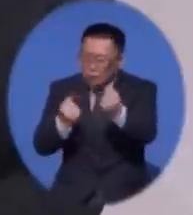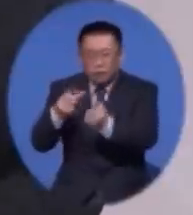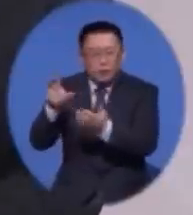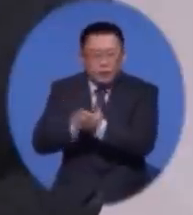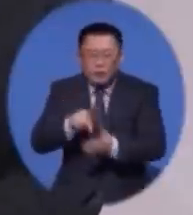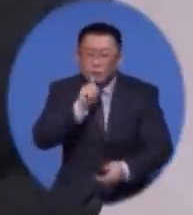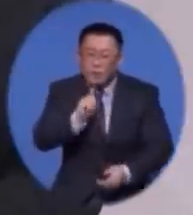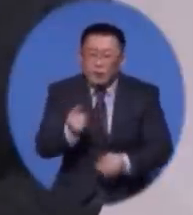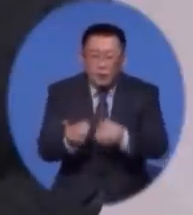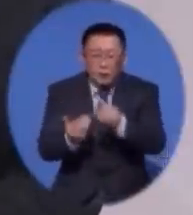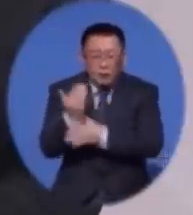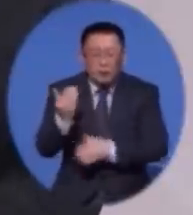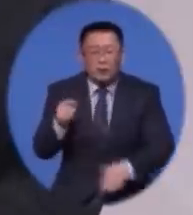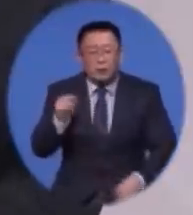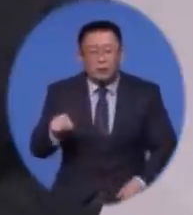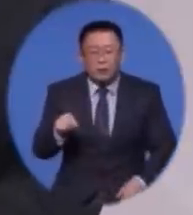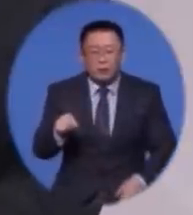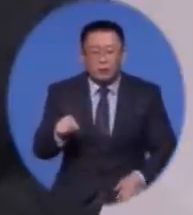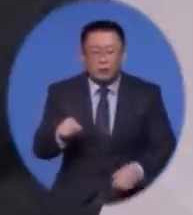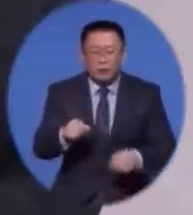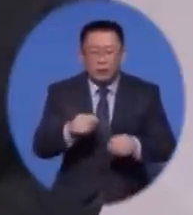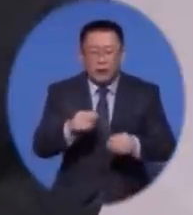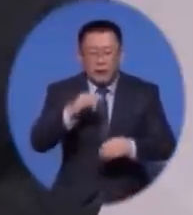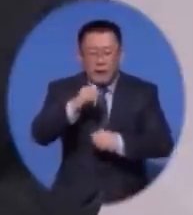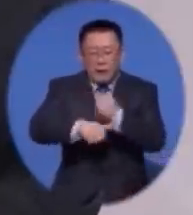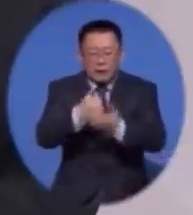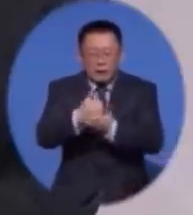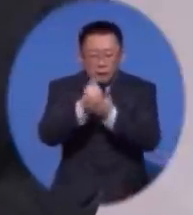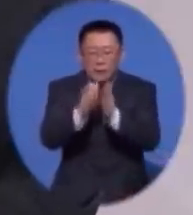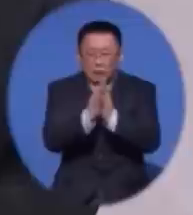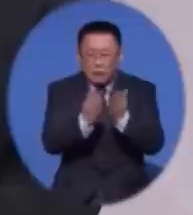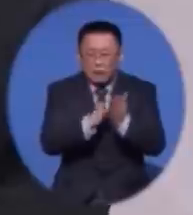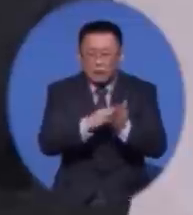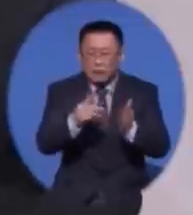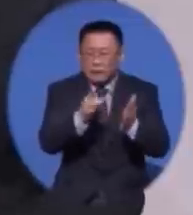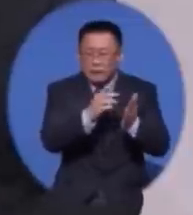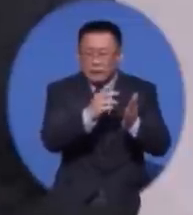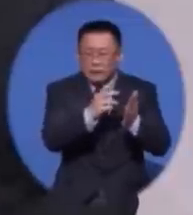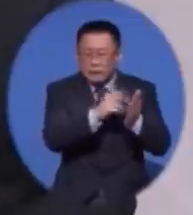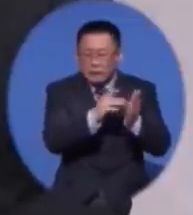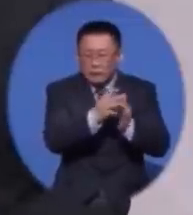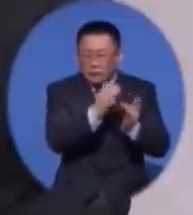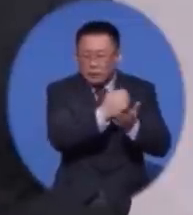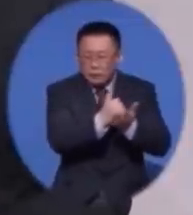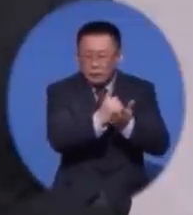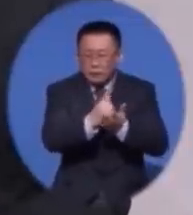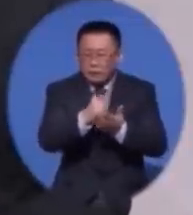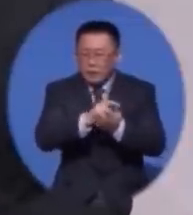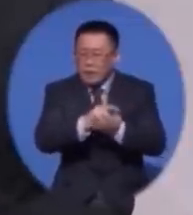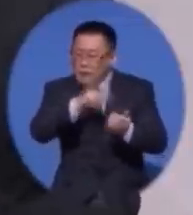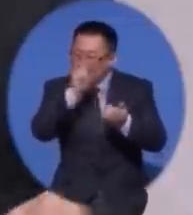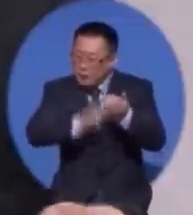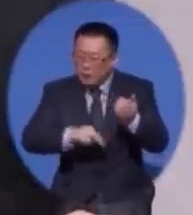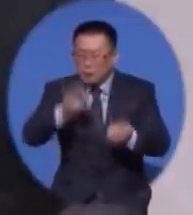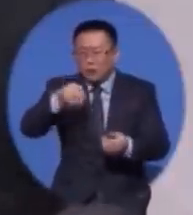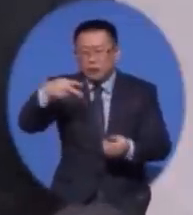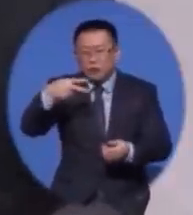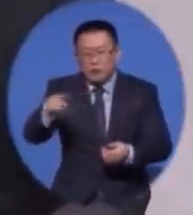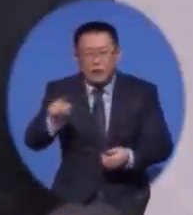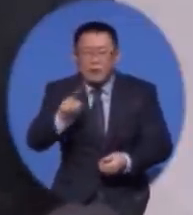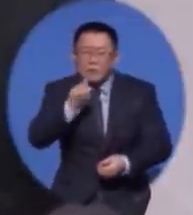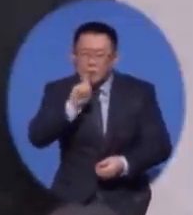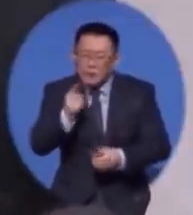보니까 마치 성경에서 그 우리 예수님을 팔아넘긴 가롯 유다가 좀 생각나는 그런